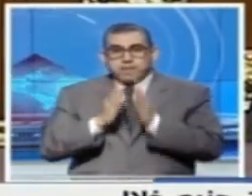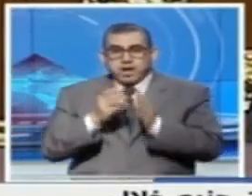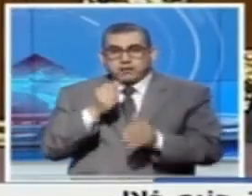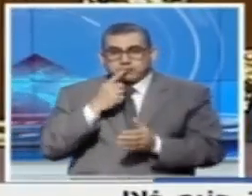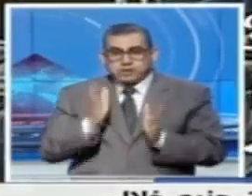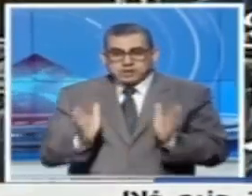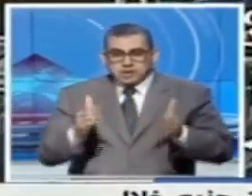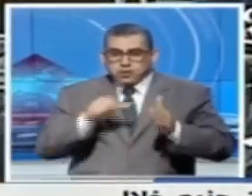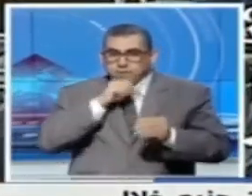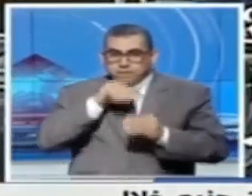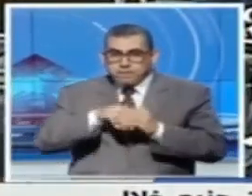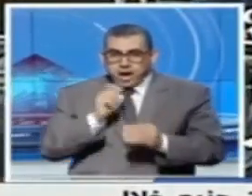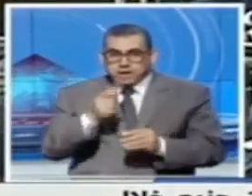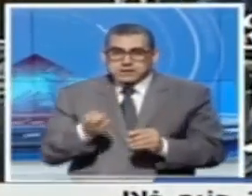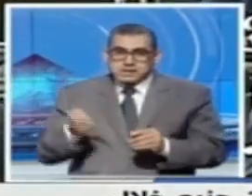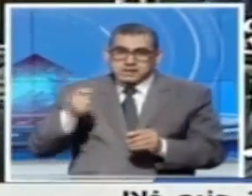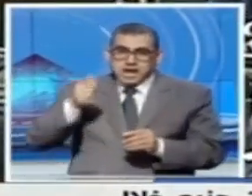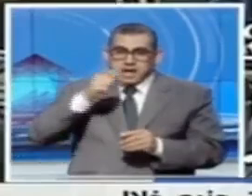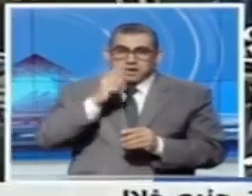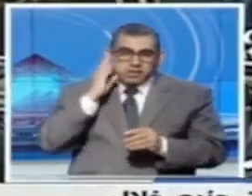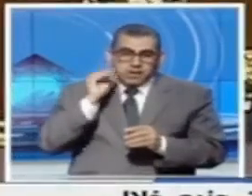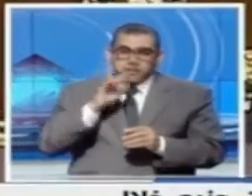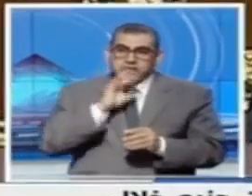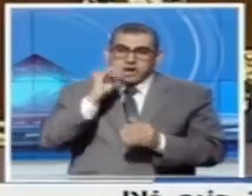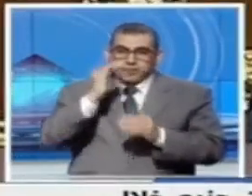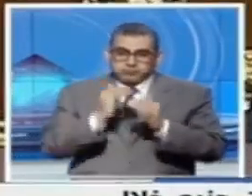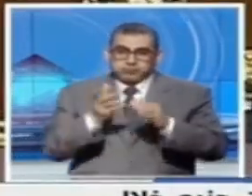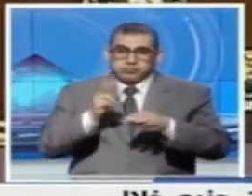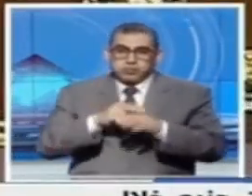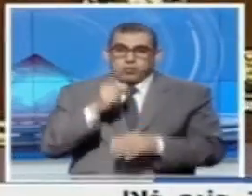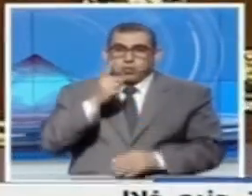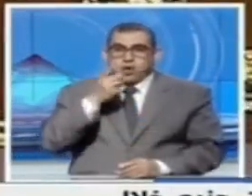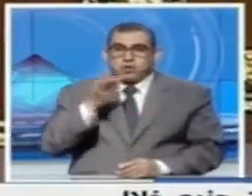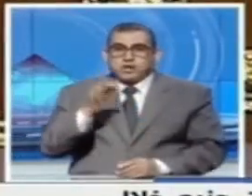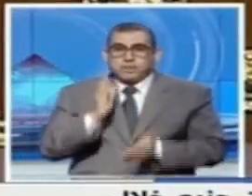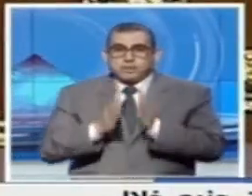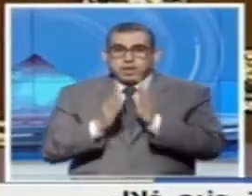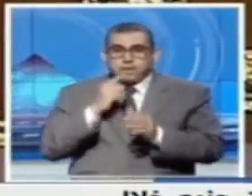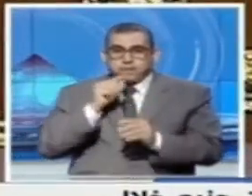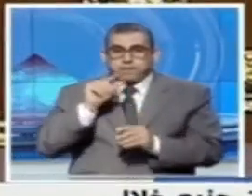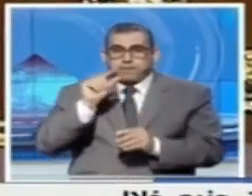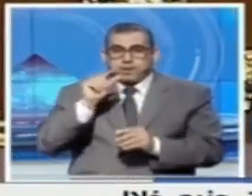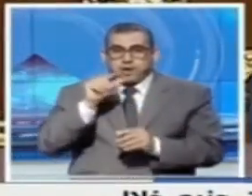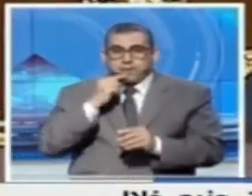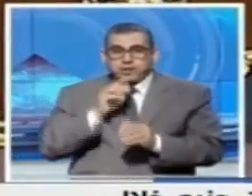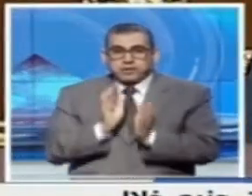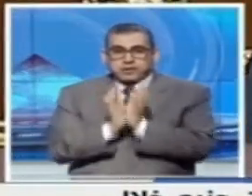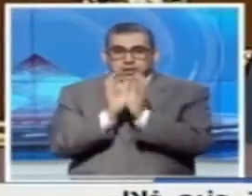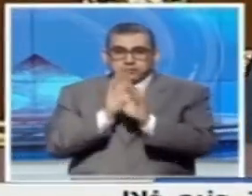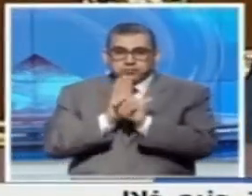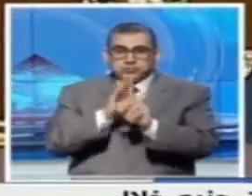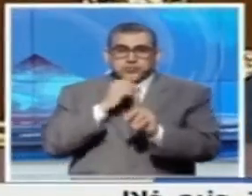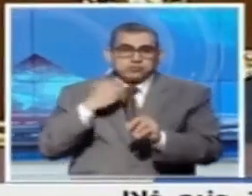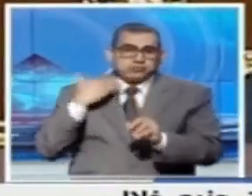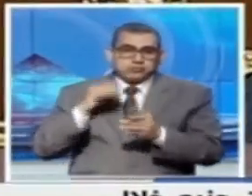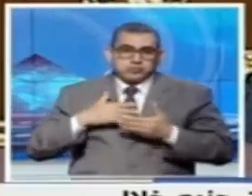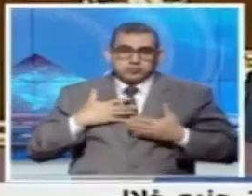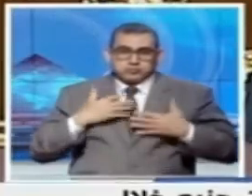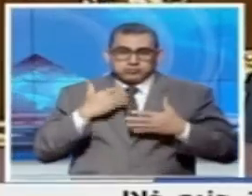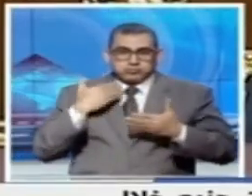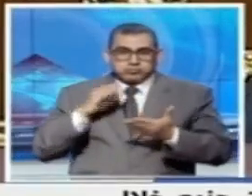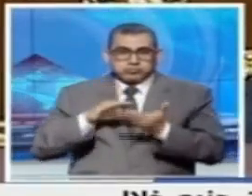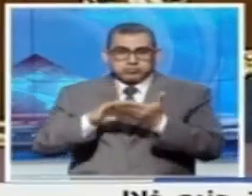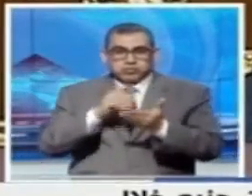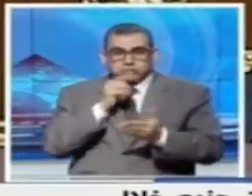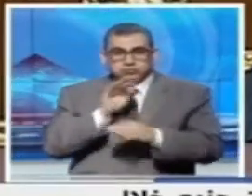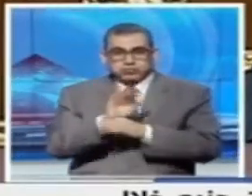لصناديق المعاشات وزيادة حد الإعفاء الضريبي، و31 مليار لبرامج الضمان الاجتماعي وتكافل وكرامة. وأشار